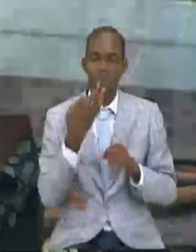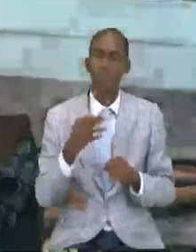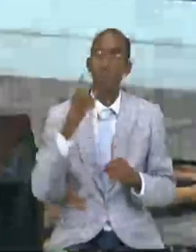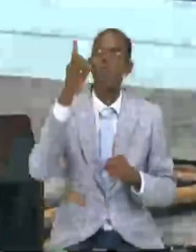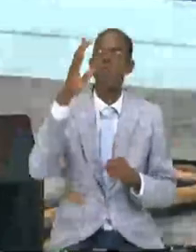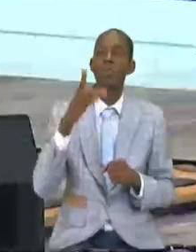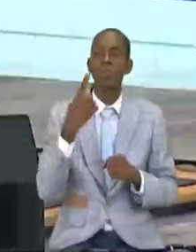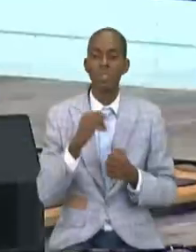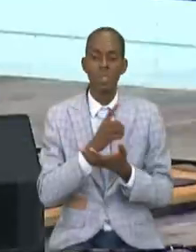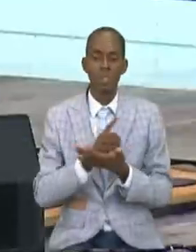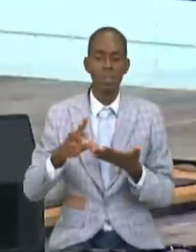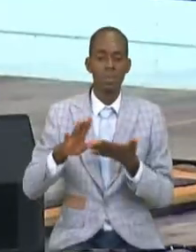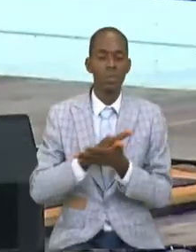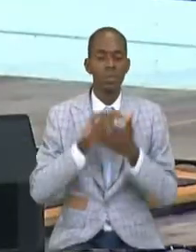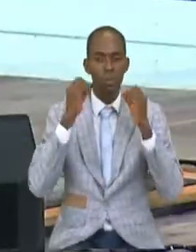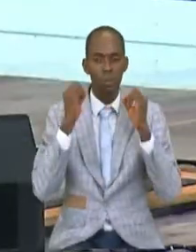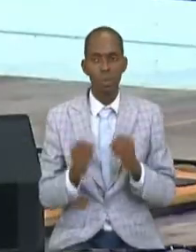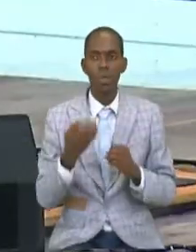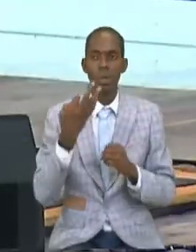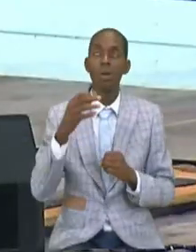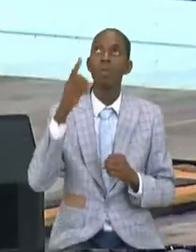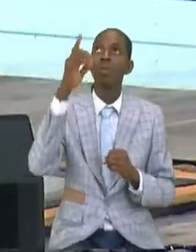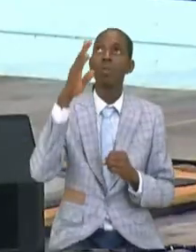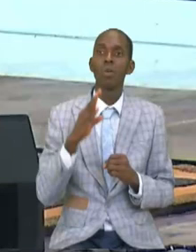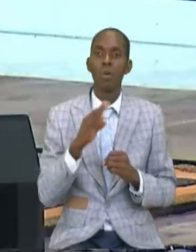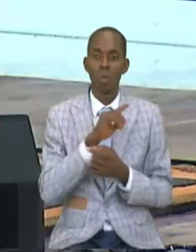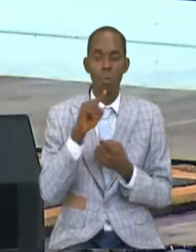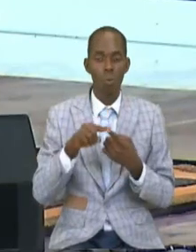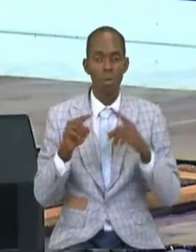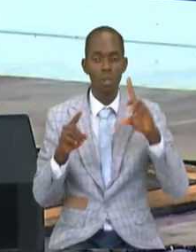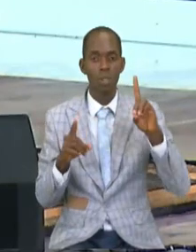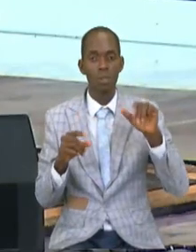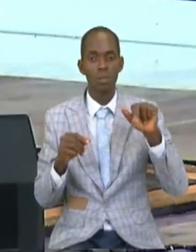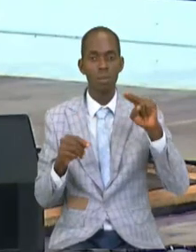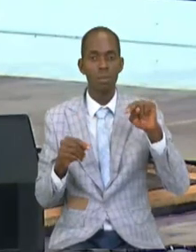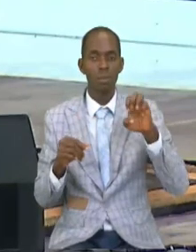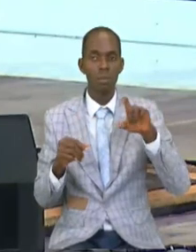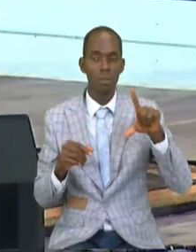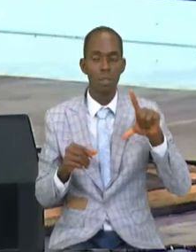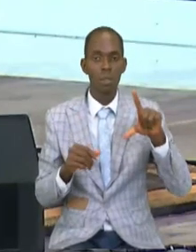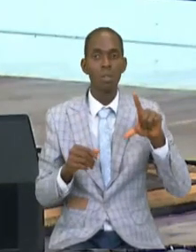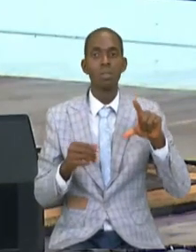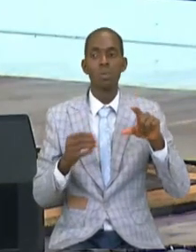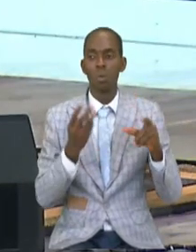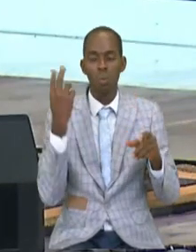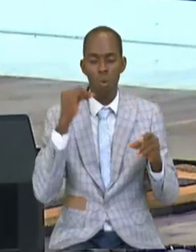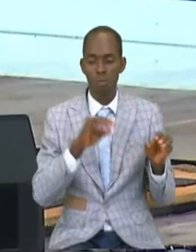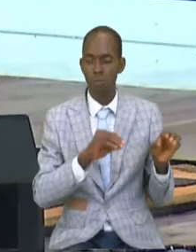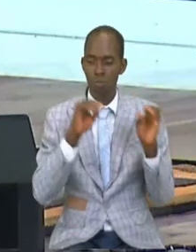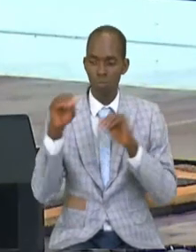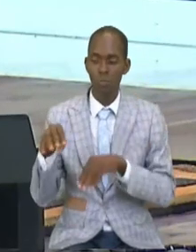Dieu, la puissance surnaturelle de Dieu, lorsqu'il est entré,